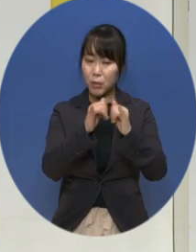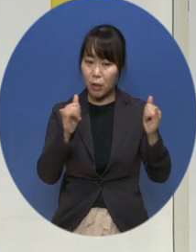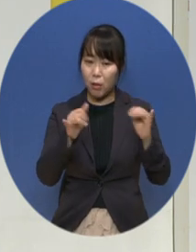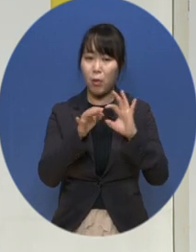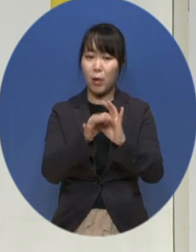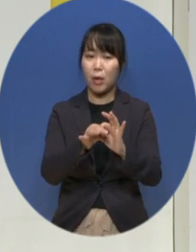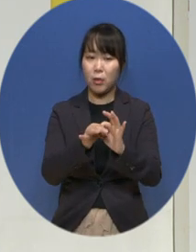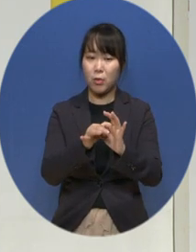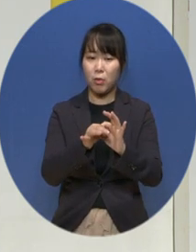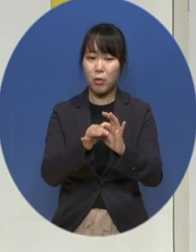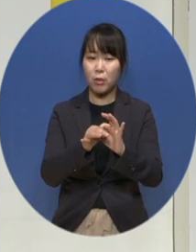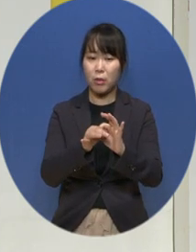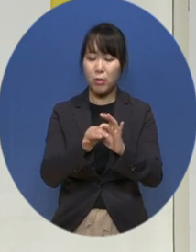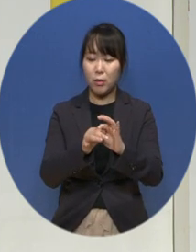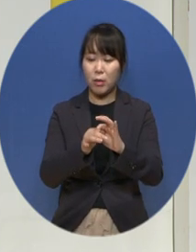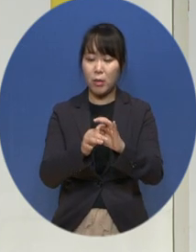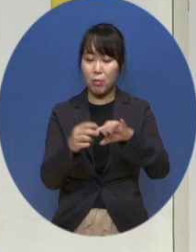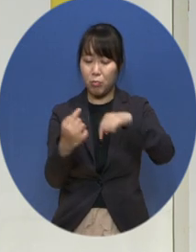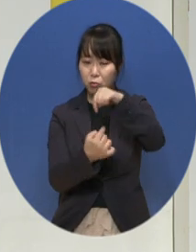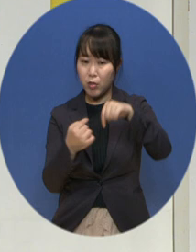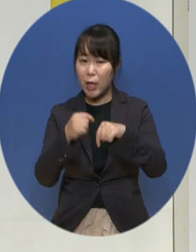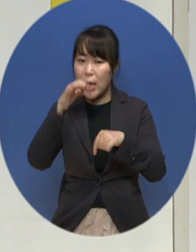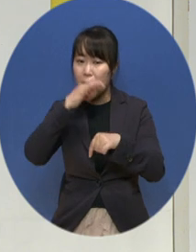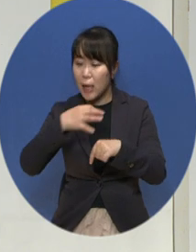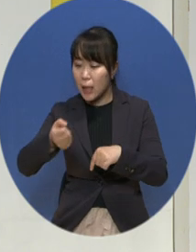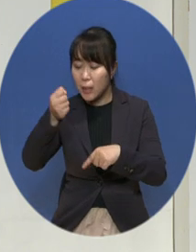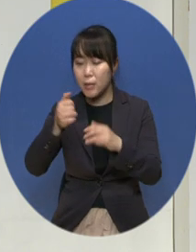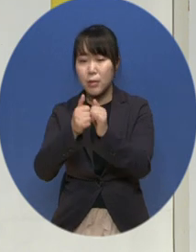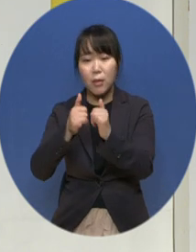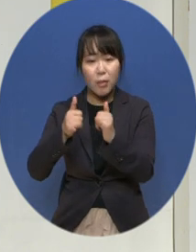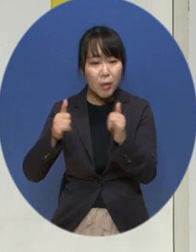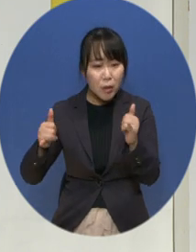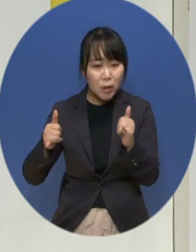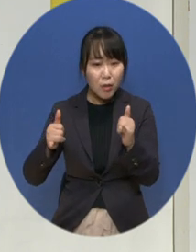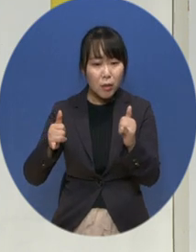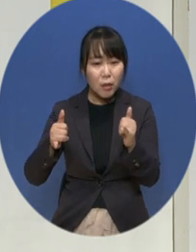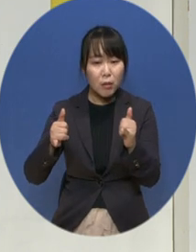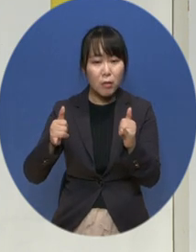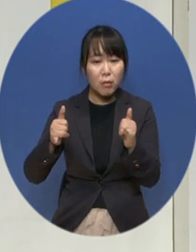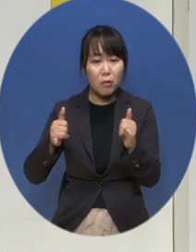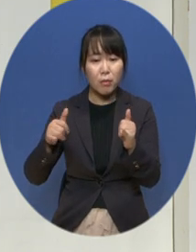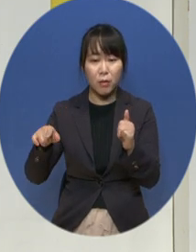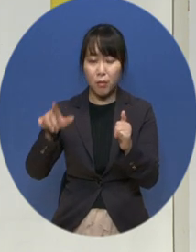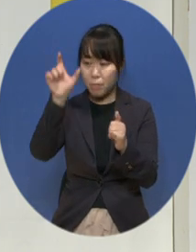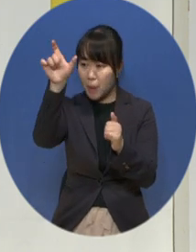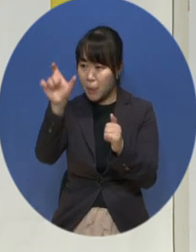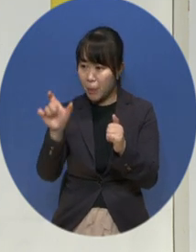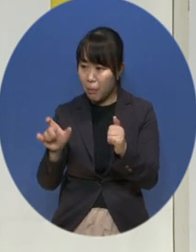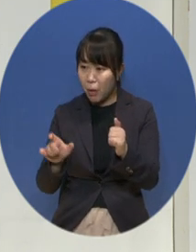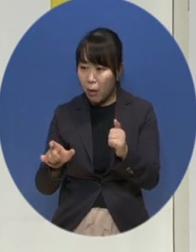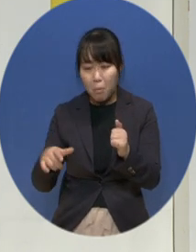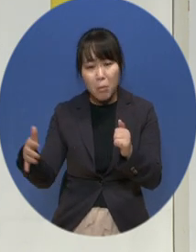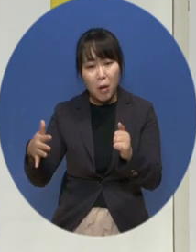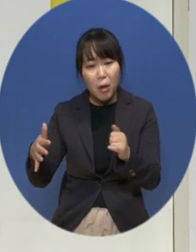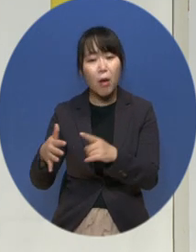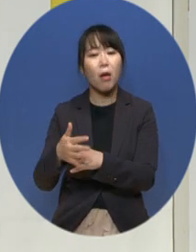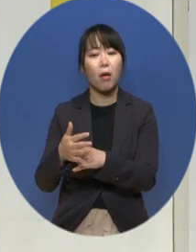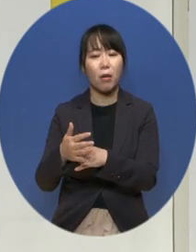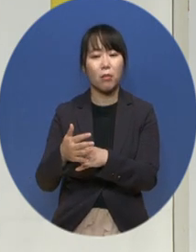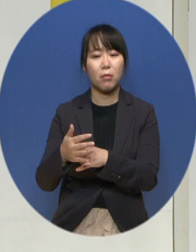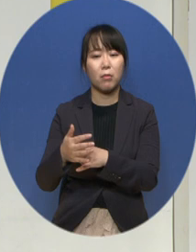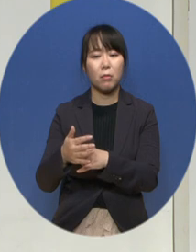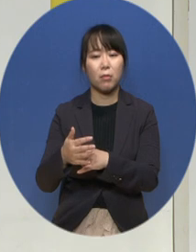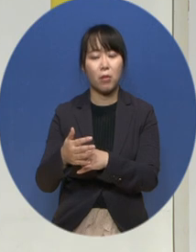관련되서 그 영업 이익을 얻는 사업자들이 이런 것들이 게재되지 아 토론의